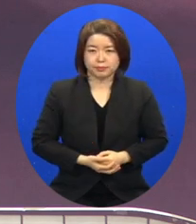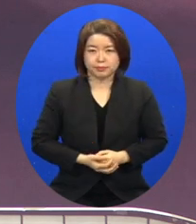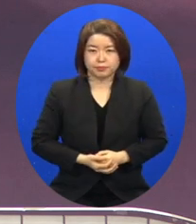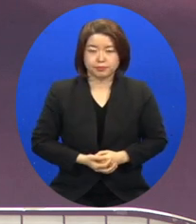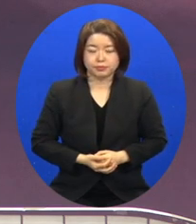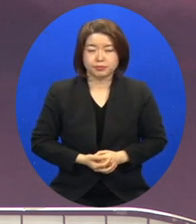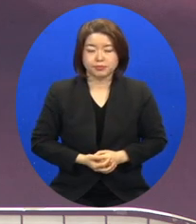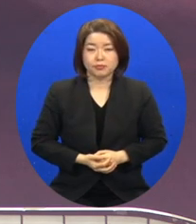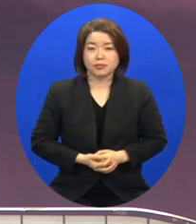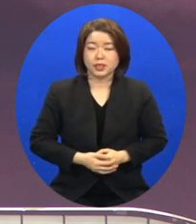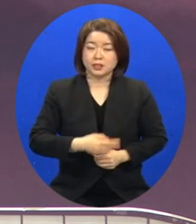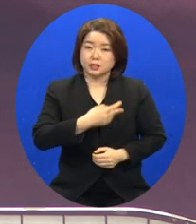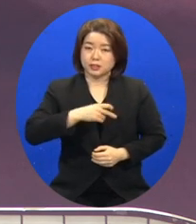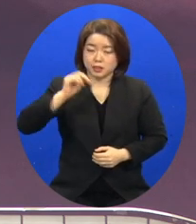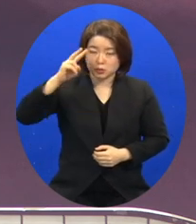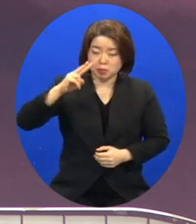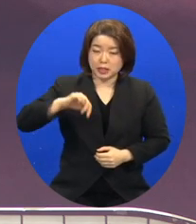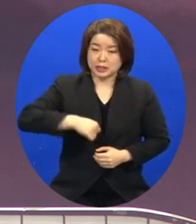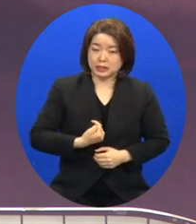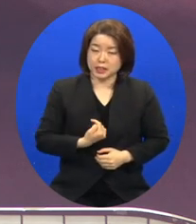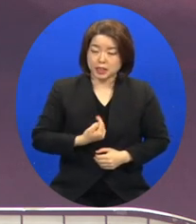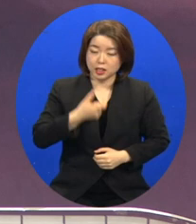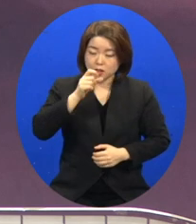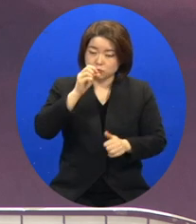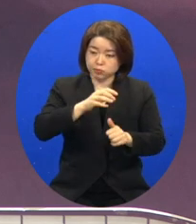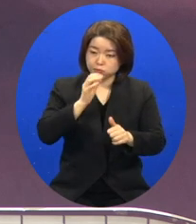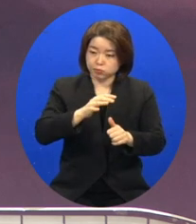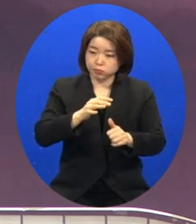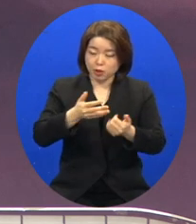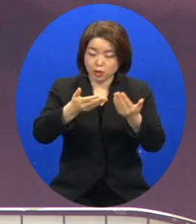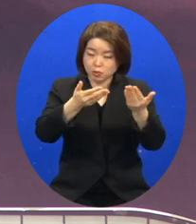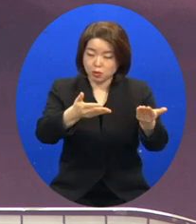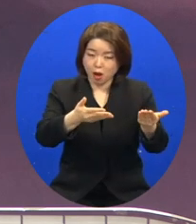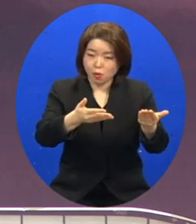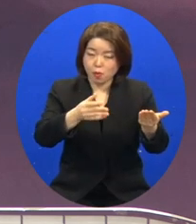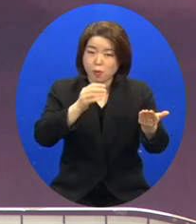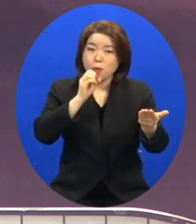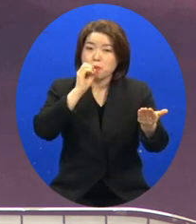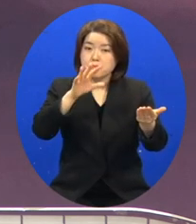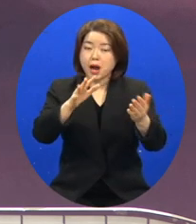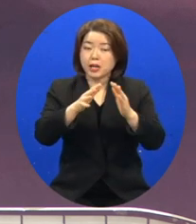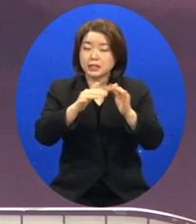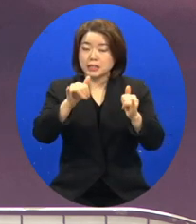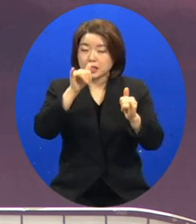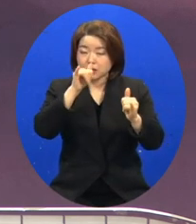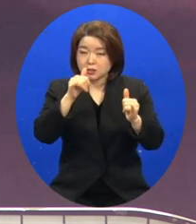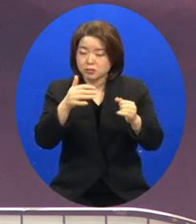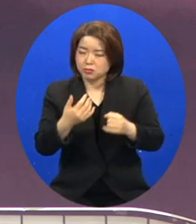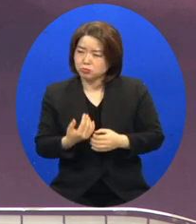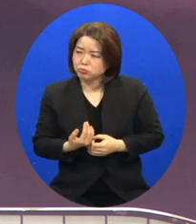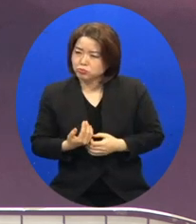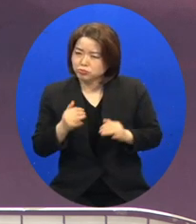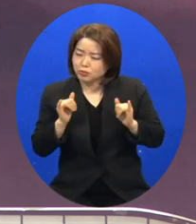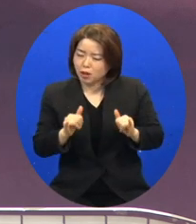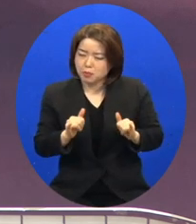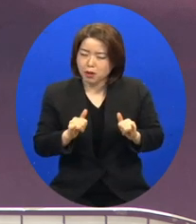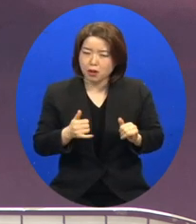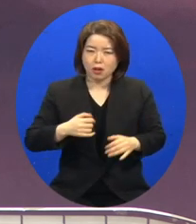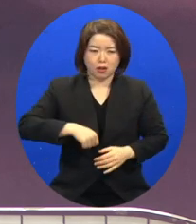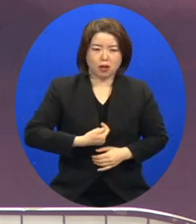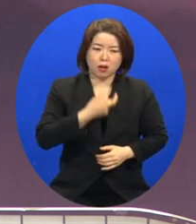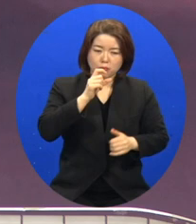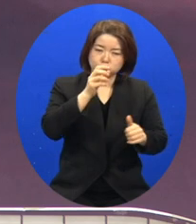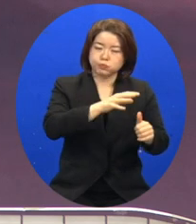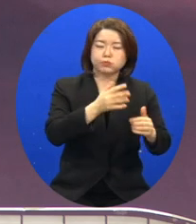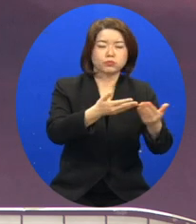자기가 새 해 주었다고 하는 말을 하기 하는 사람이 있을까봐 스스로 세례를 안 줬다는 거예요 인도